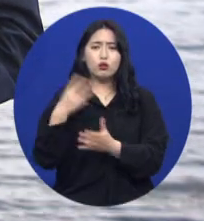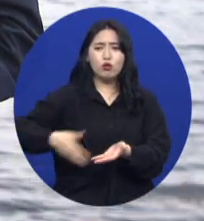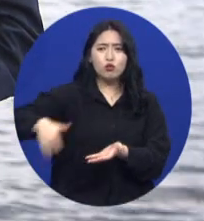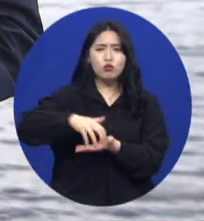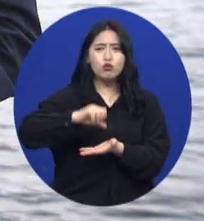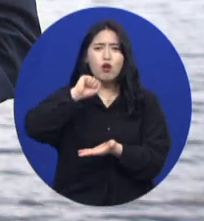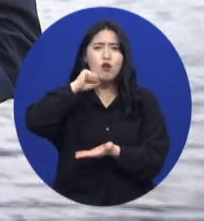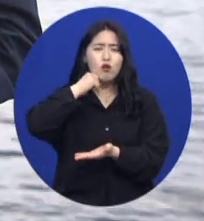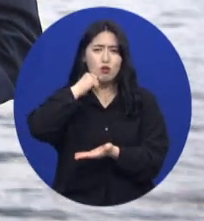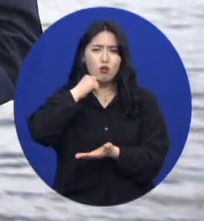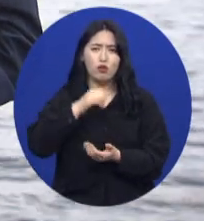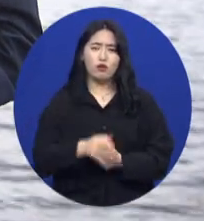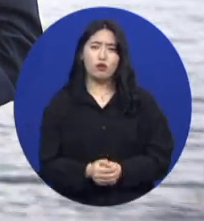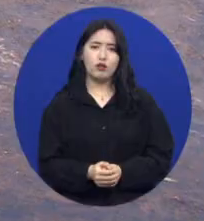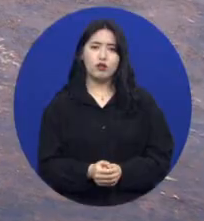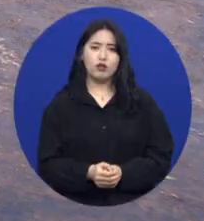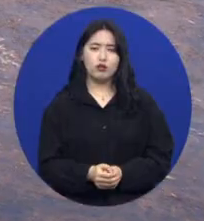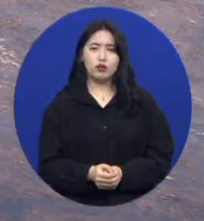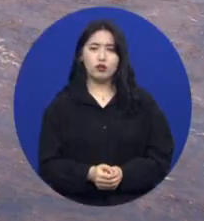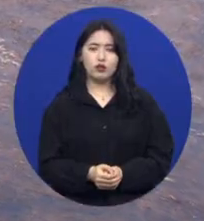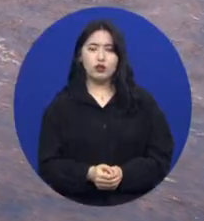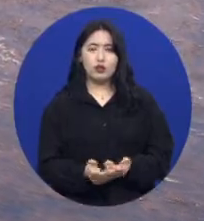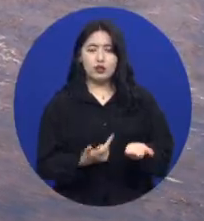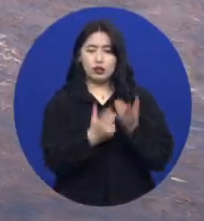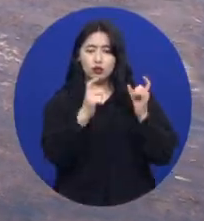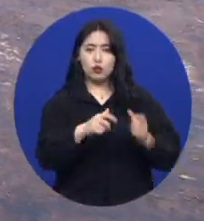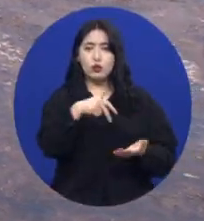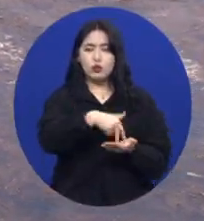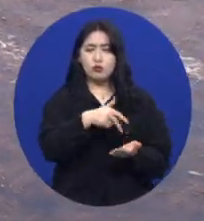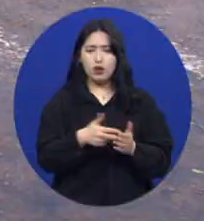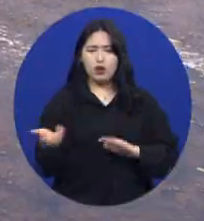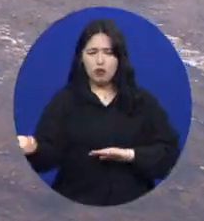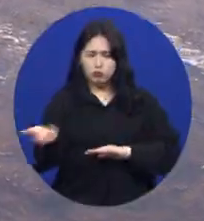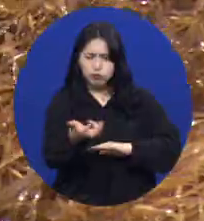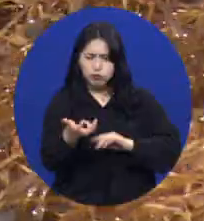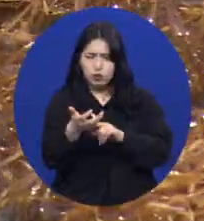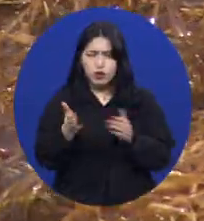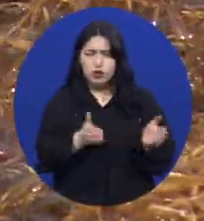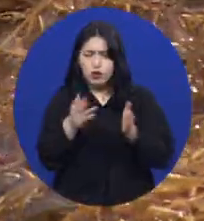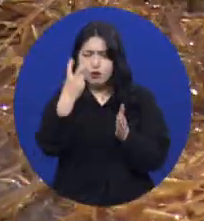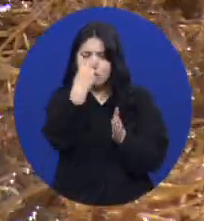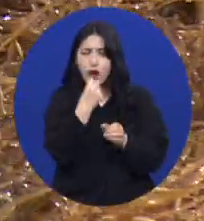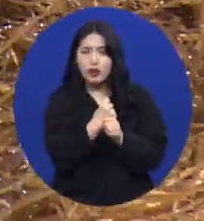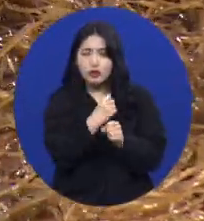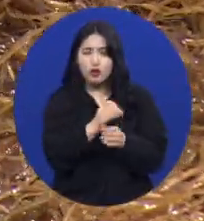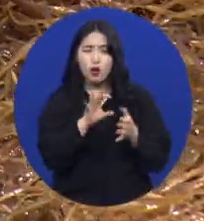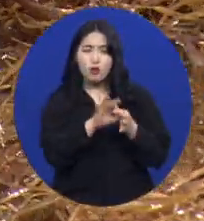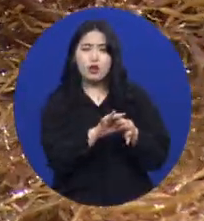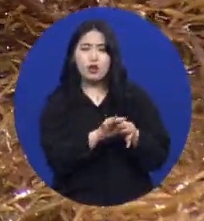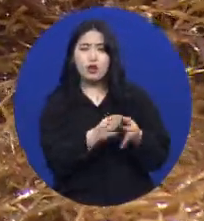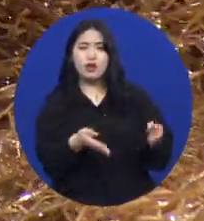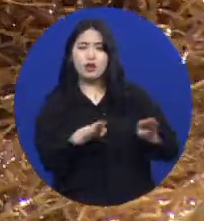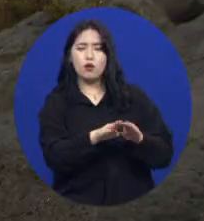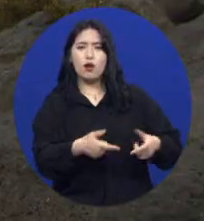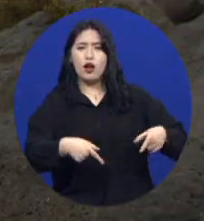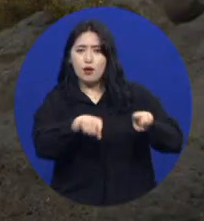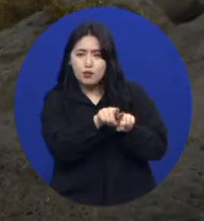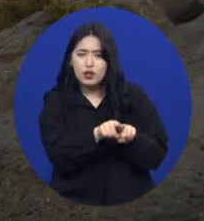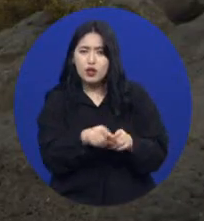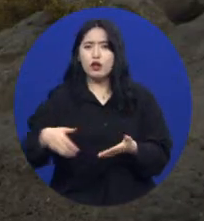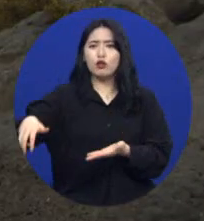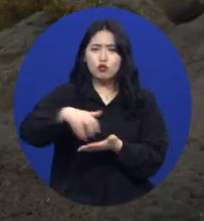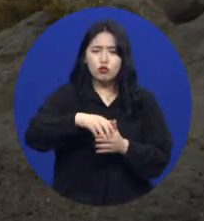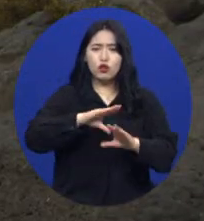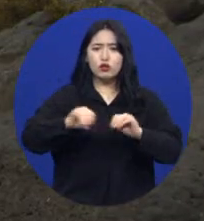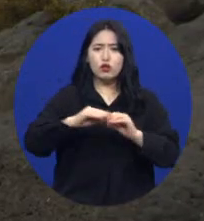어렵기 때문입니다 제주도는 이동경로를 예의주시하면서 관계 기관과 합동으로 수가 와 처리